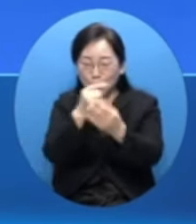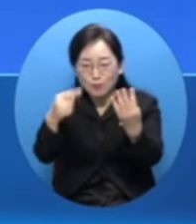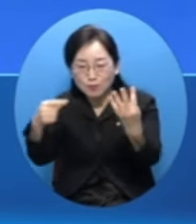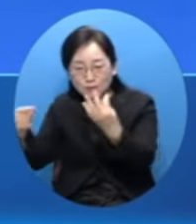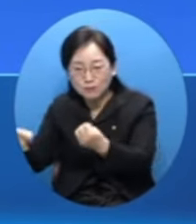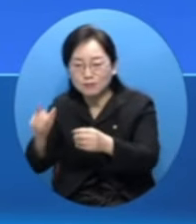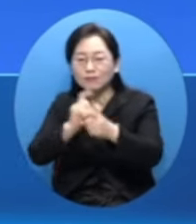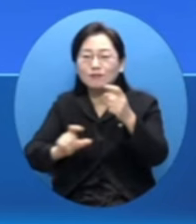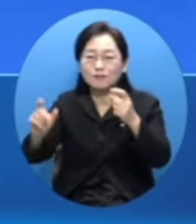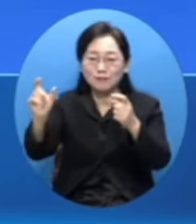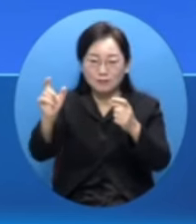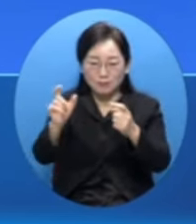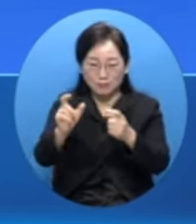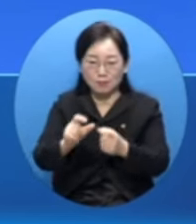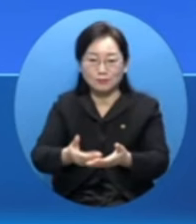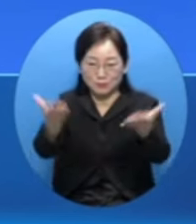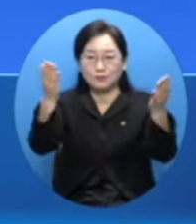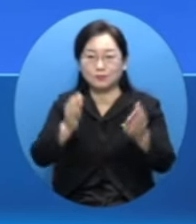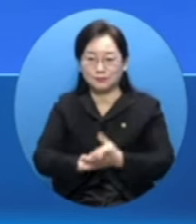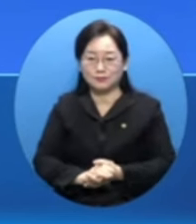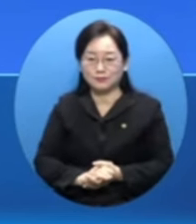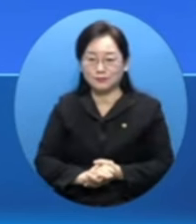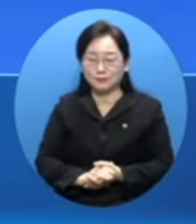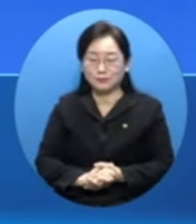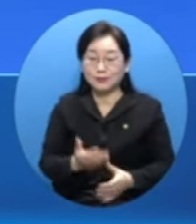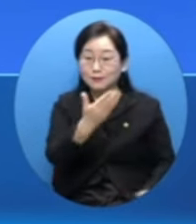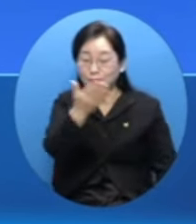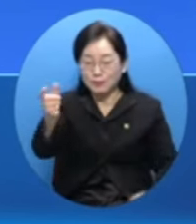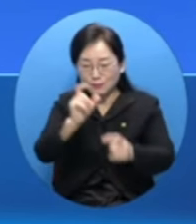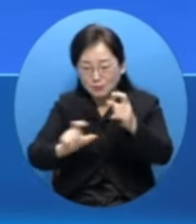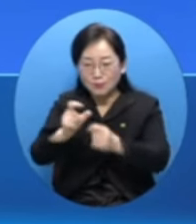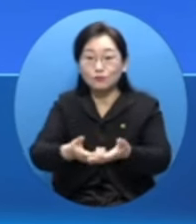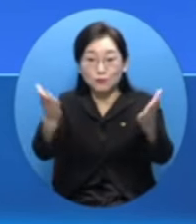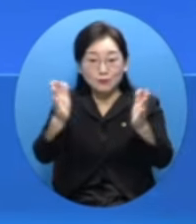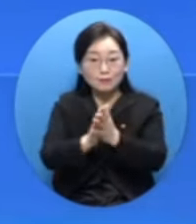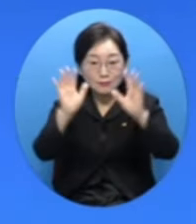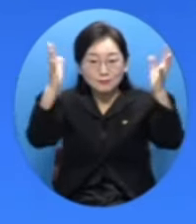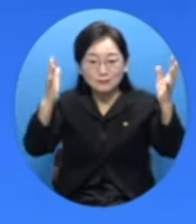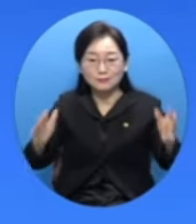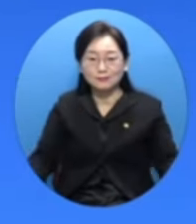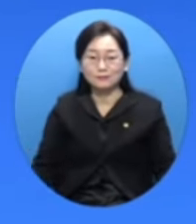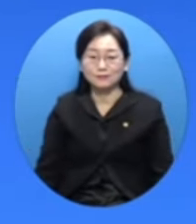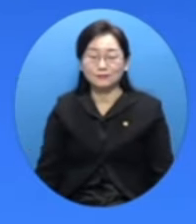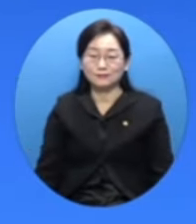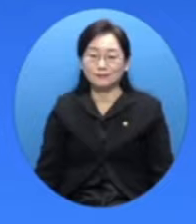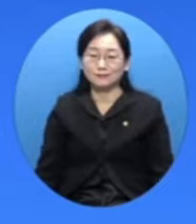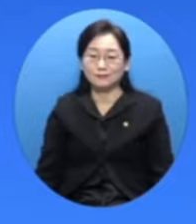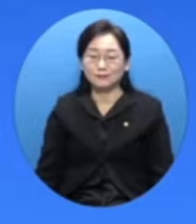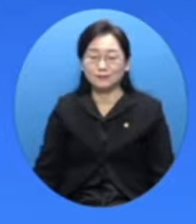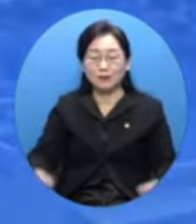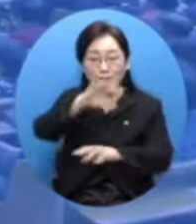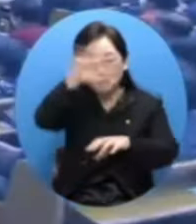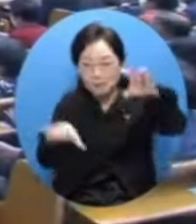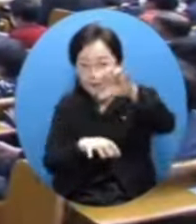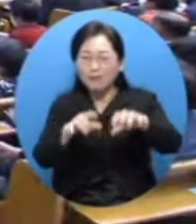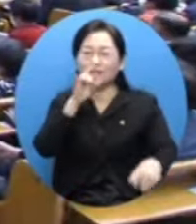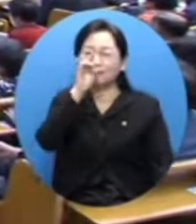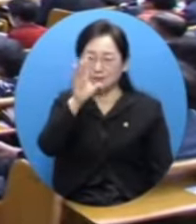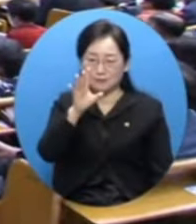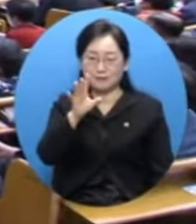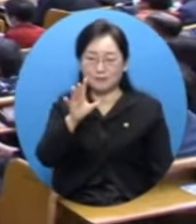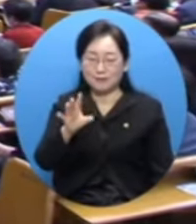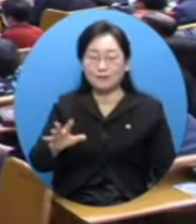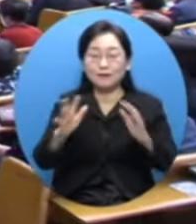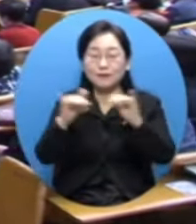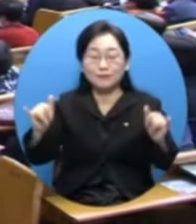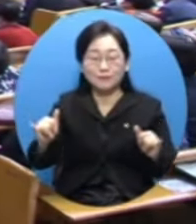너에게 주시리라. 너에게 더하시리라. 할렐루야. 순서가 바뀌면 안 되는 것입니다.